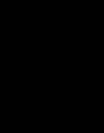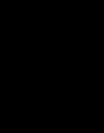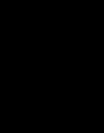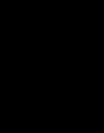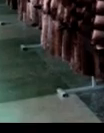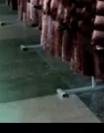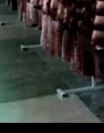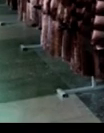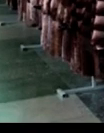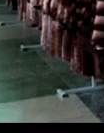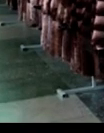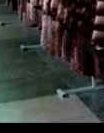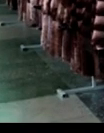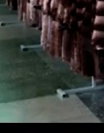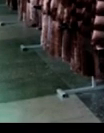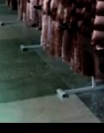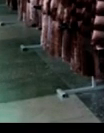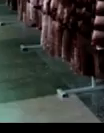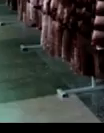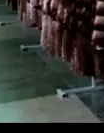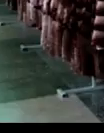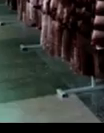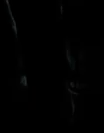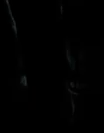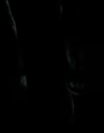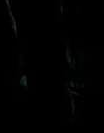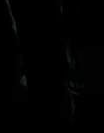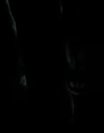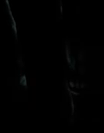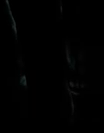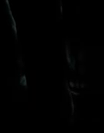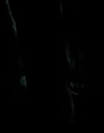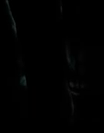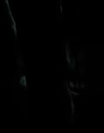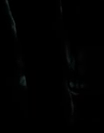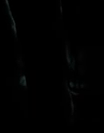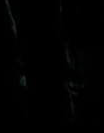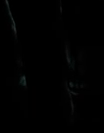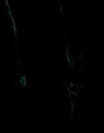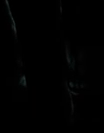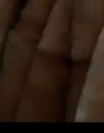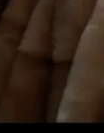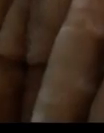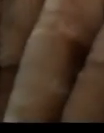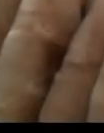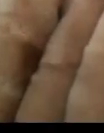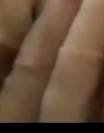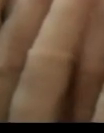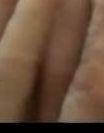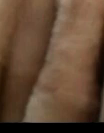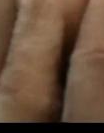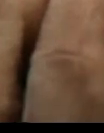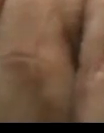фабричного качества. Благодаря регулярным большим поставкам компания дает гарантию низкой цены. На выставке можно купить норковую шубу мечты